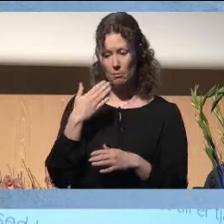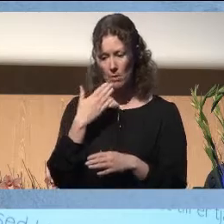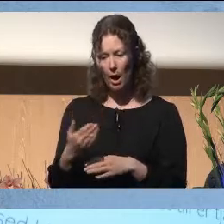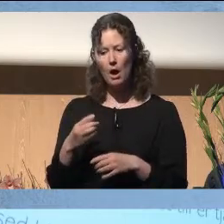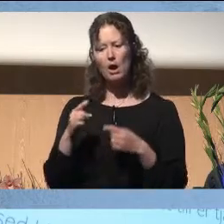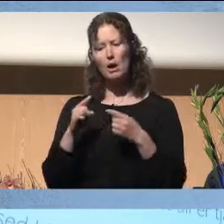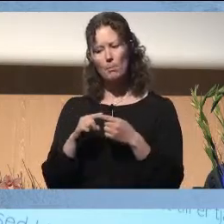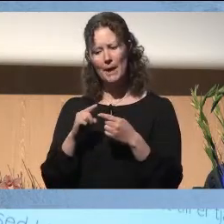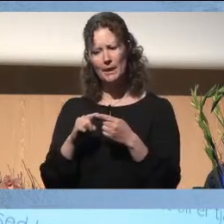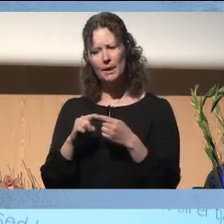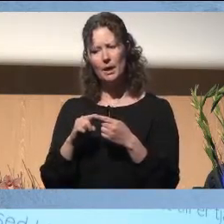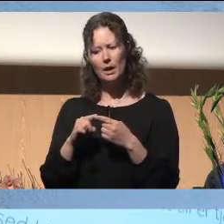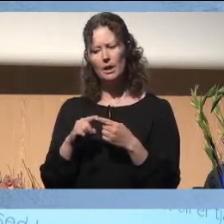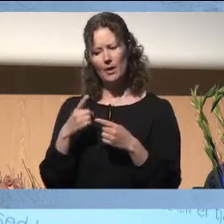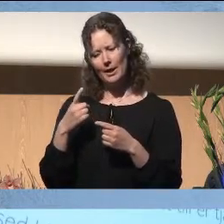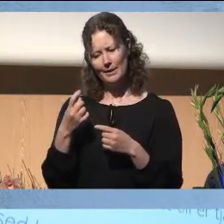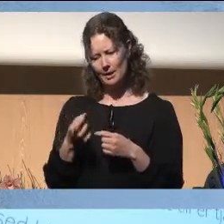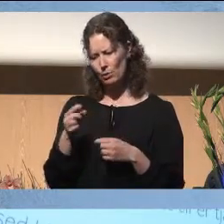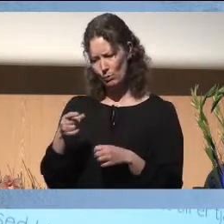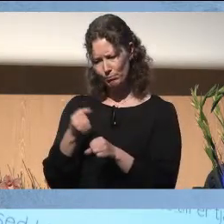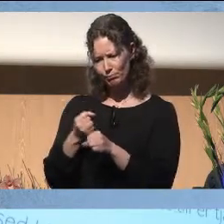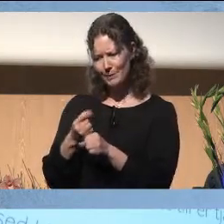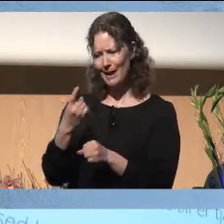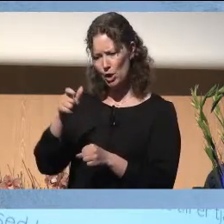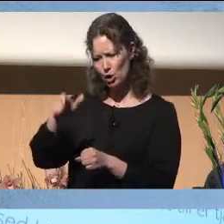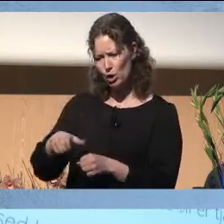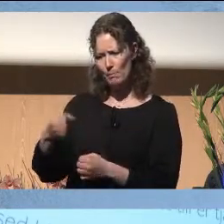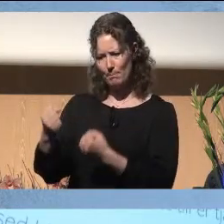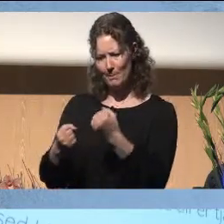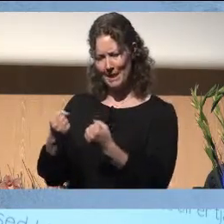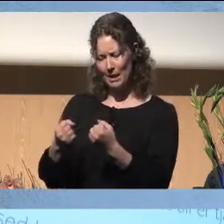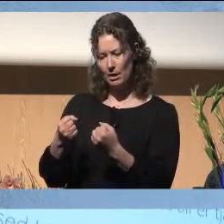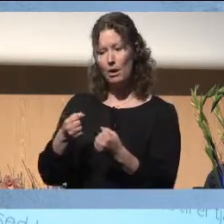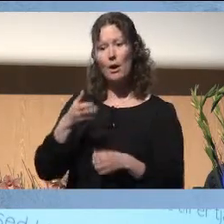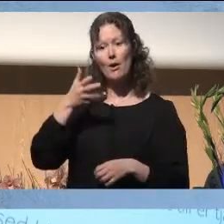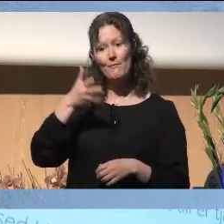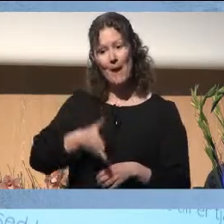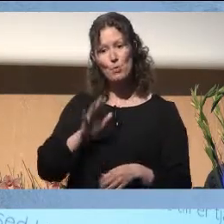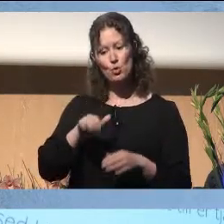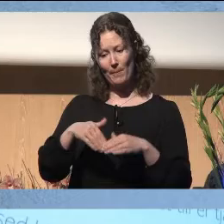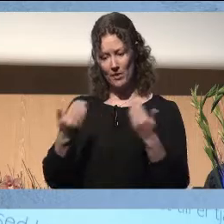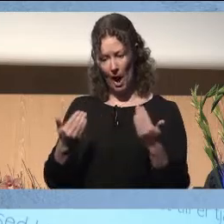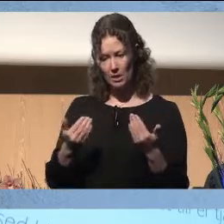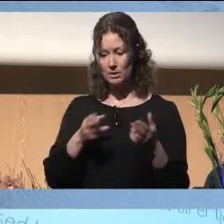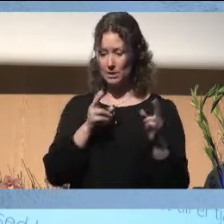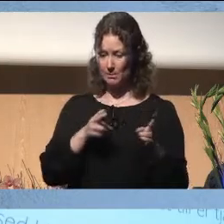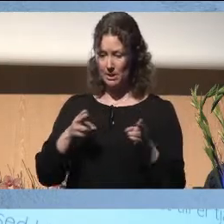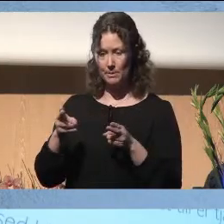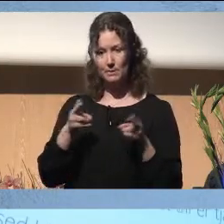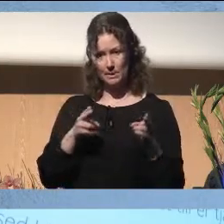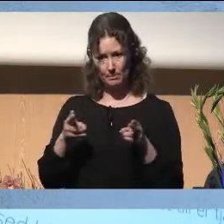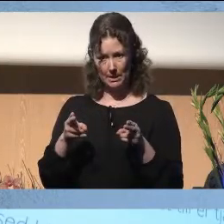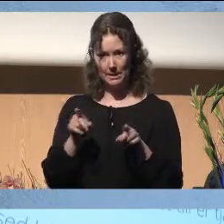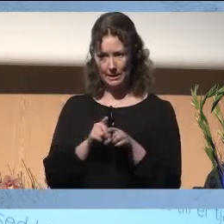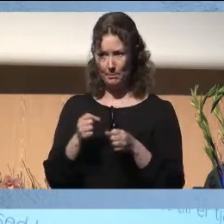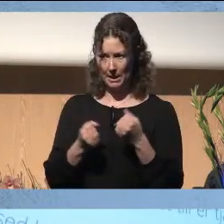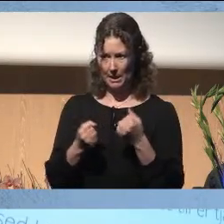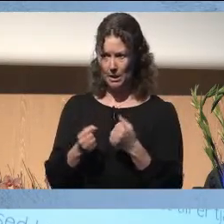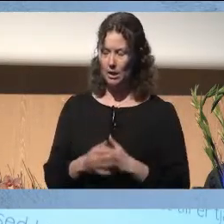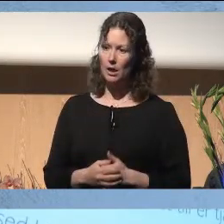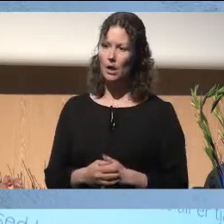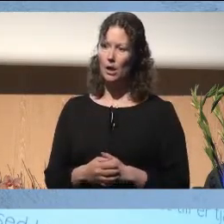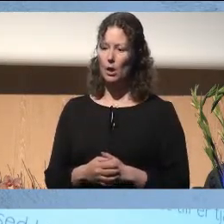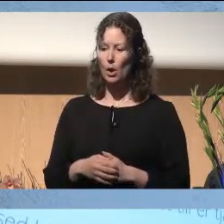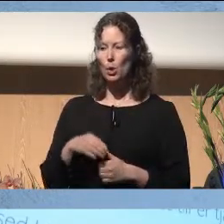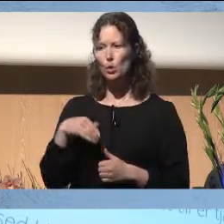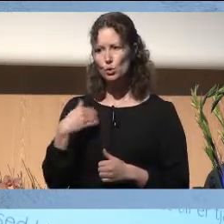man tillverkade en typ av bil, exakt 500 stycken om dagen, alla i samma färg som var svart. Och sen hände